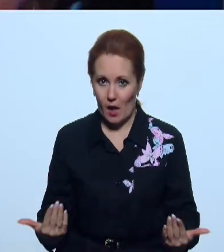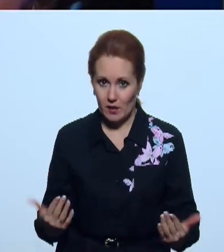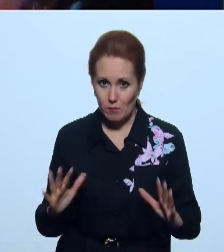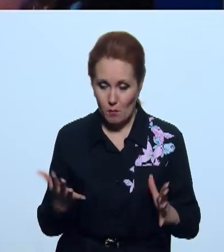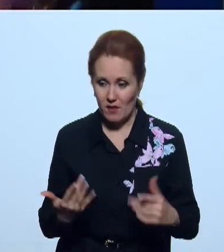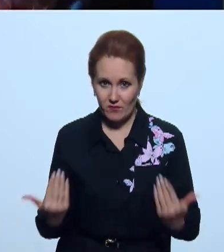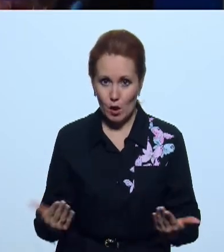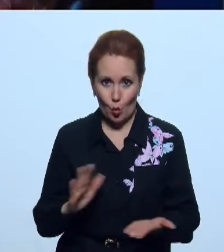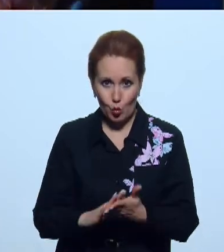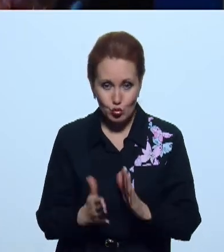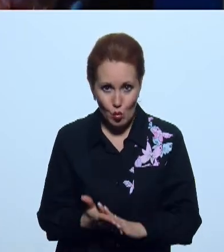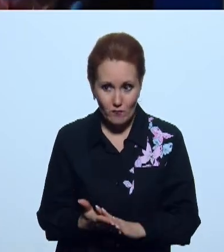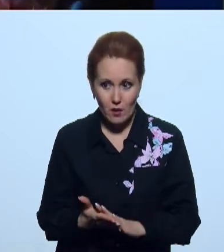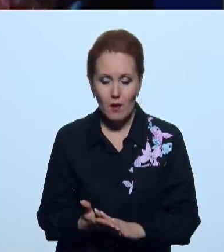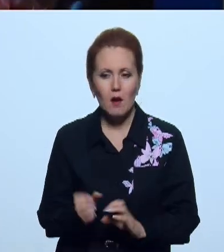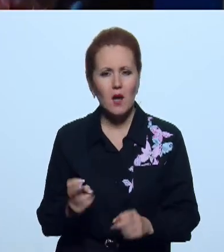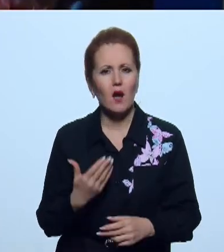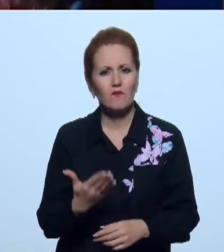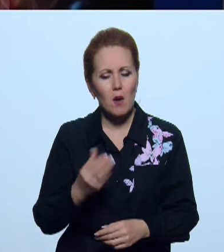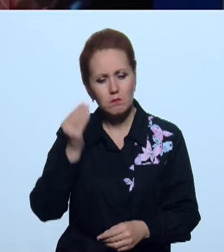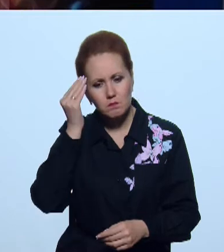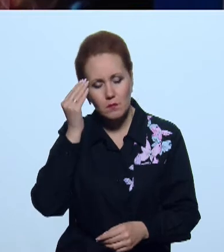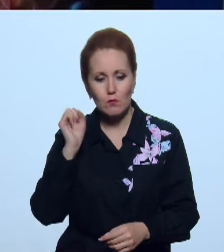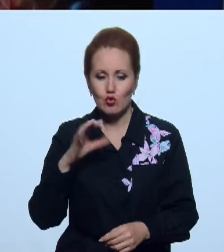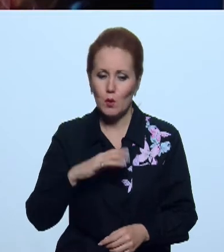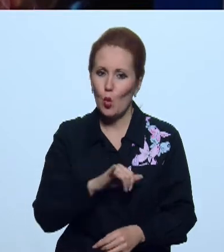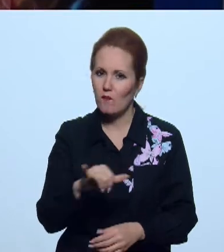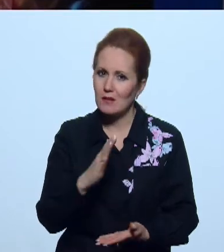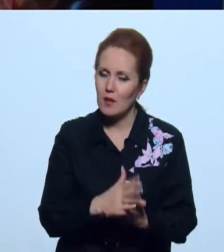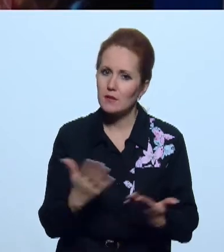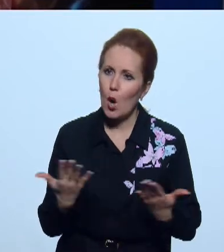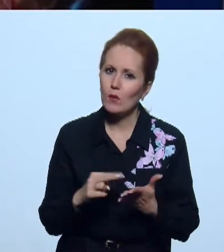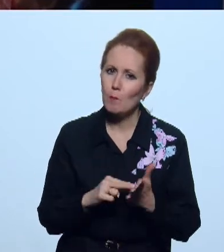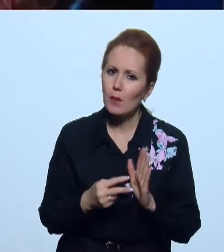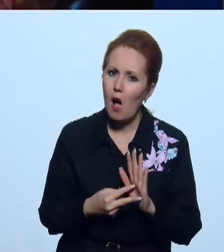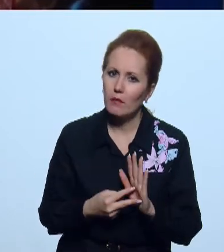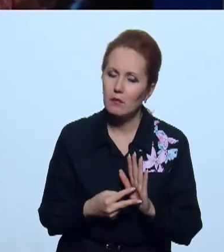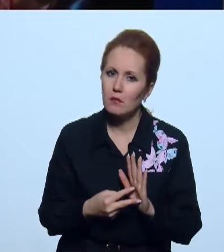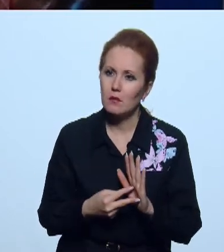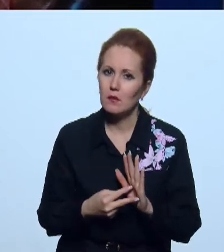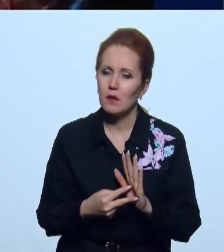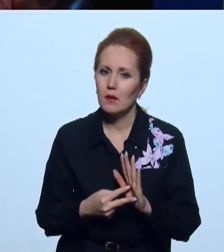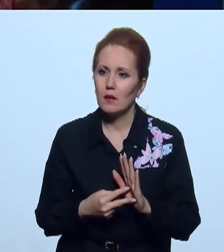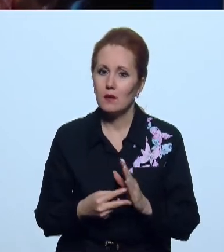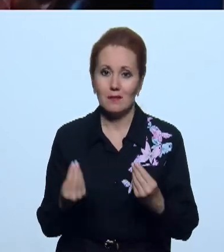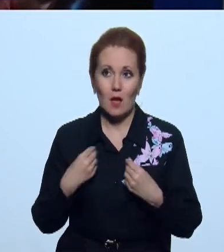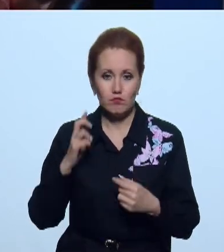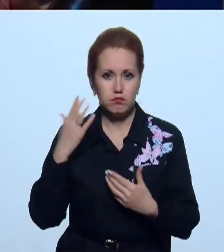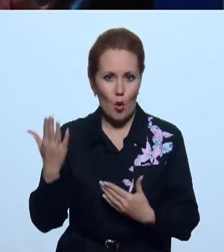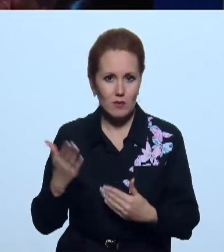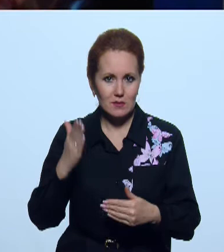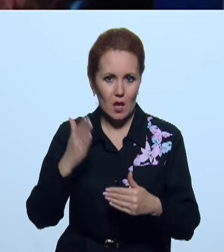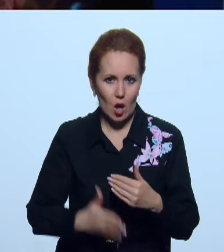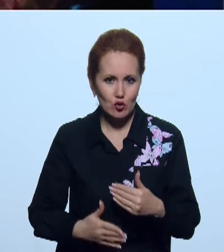данных условиях. Вот как вам приходится, может быть, у вас уже есть какой-то план, даст Бог, вот